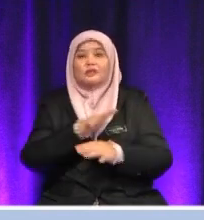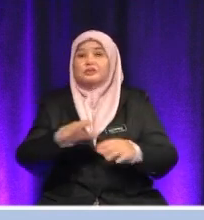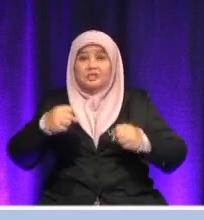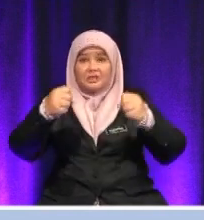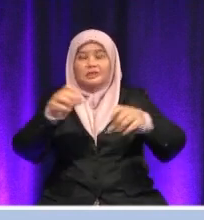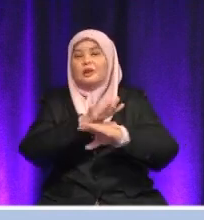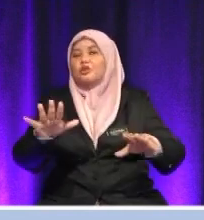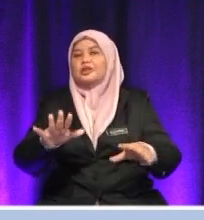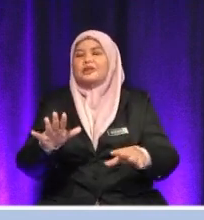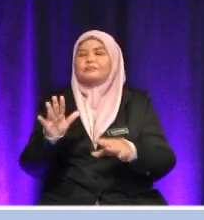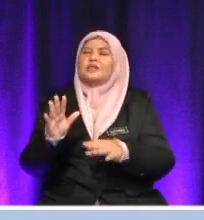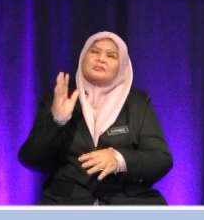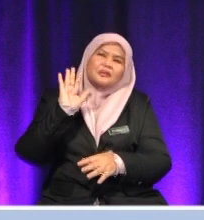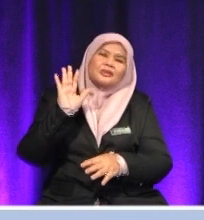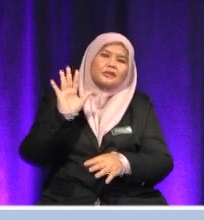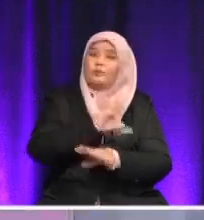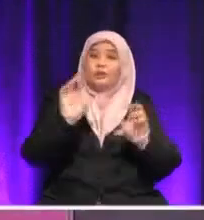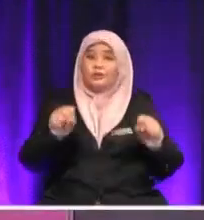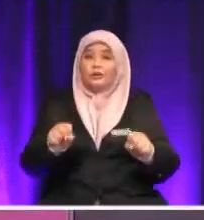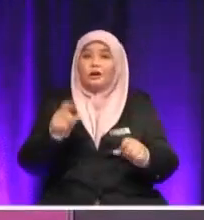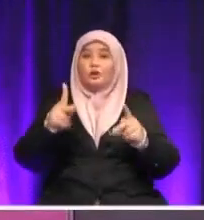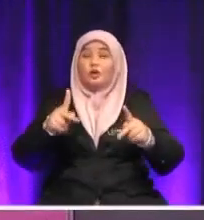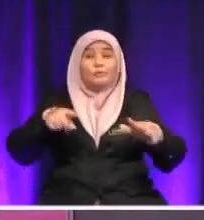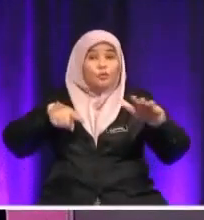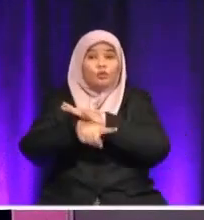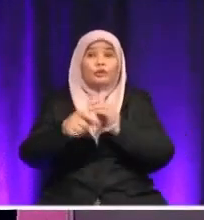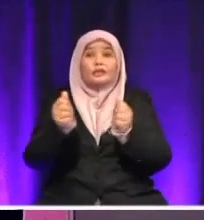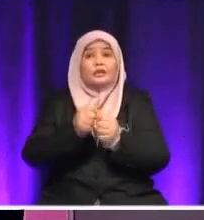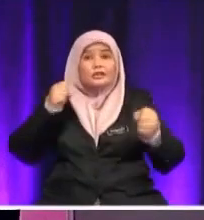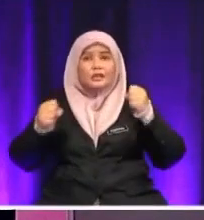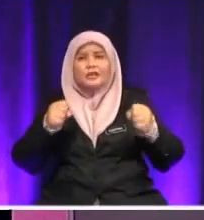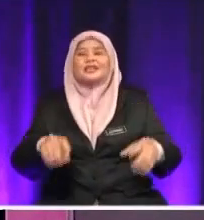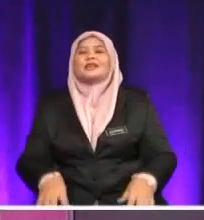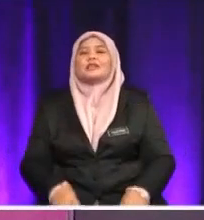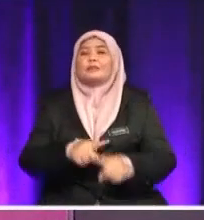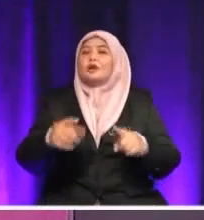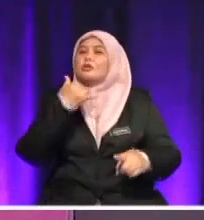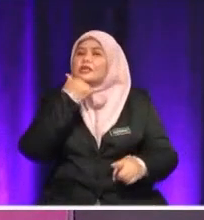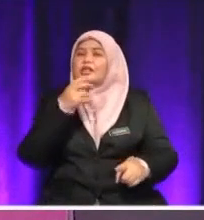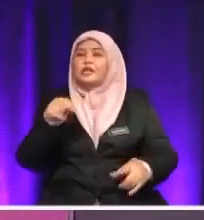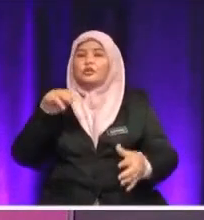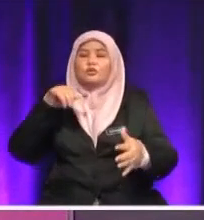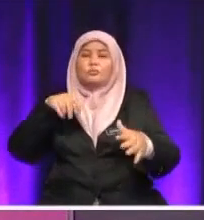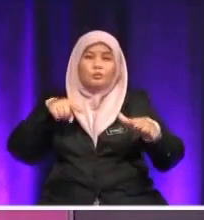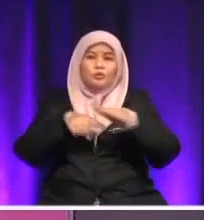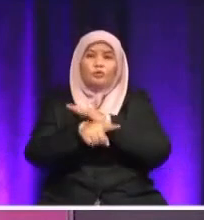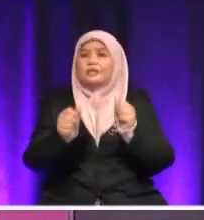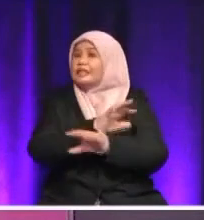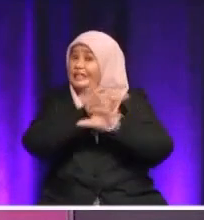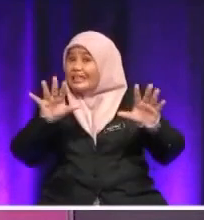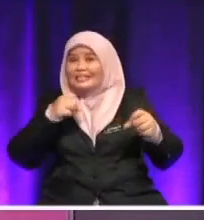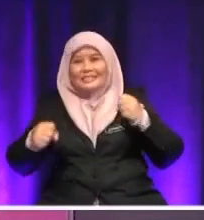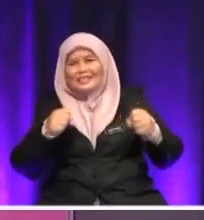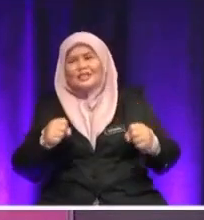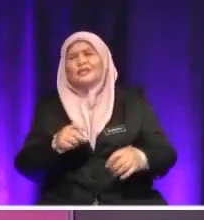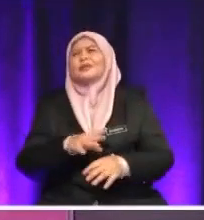boleh. Faham? Itu kalau membunuh dengan sengaja, Hakim. Tetapi kalaulah kesalahan itu membunuh dengan tidak sengaja